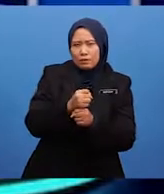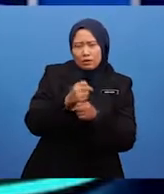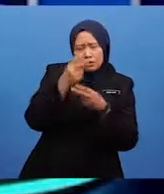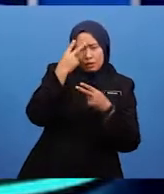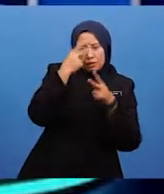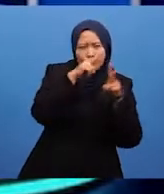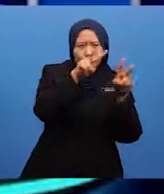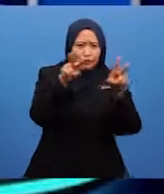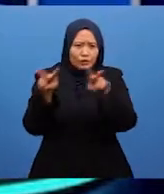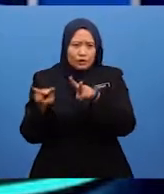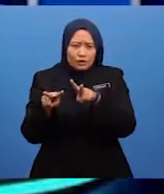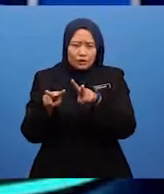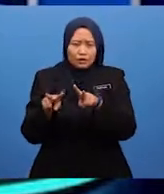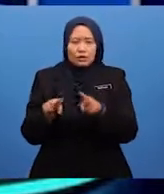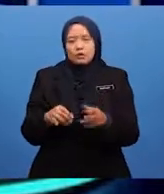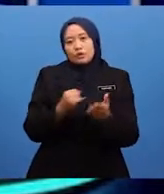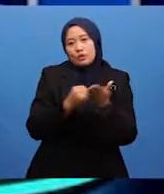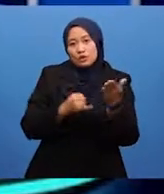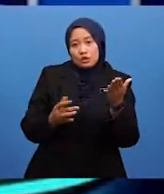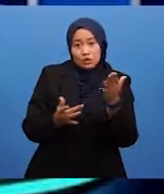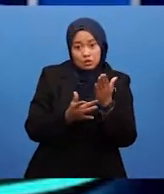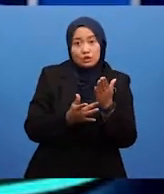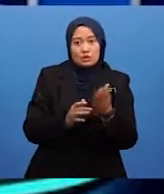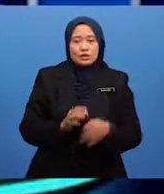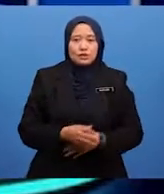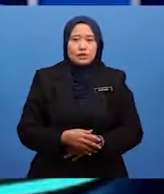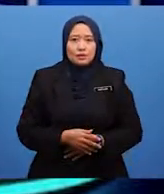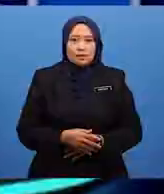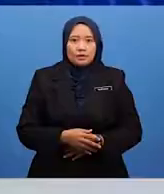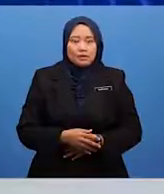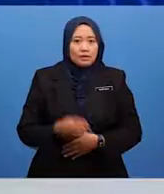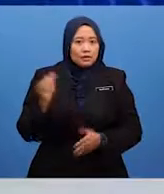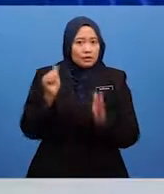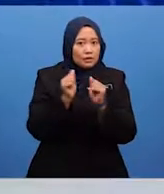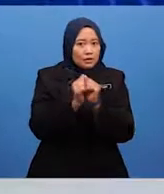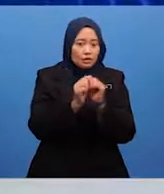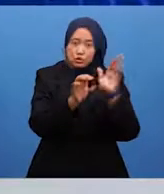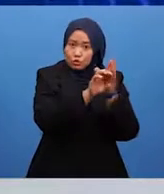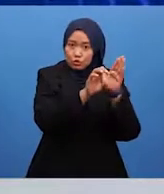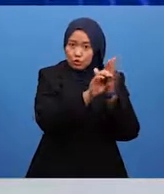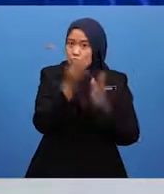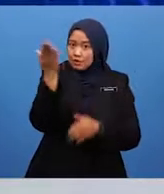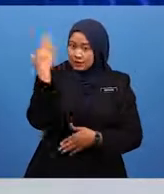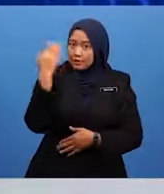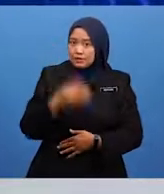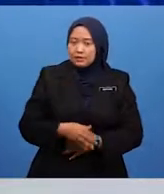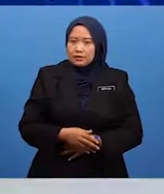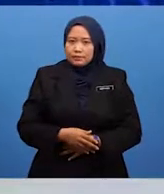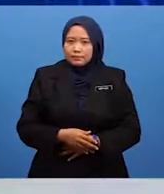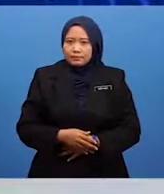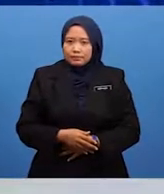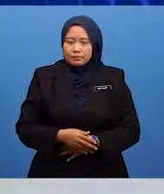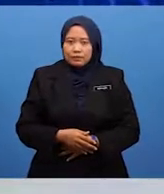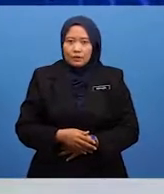lukisan teknik ke berdasarkan contoh-contoh yang telah diberikan tadi iya betul Jack Jons lukisan tersebut